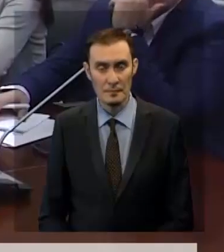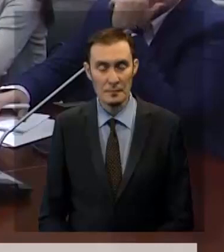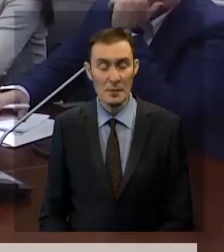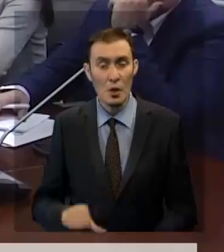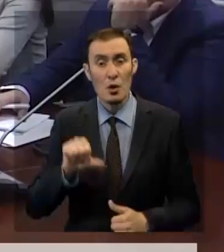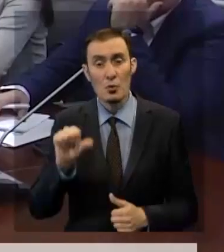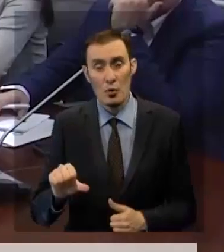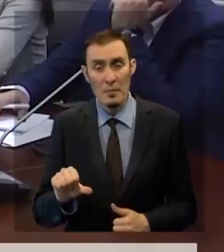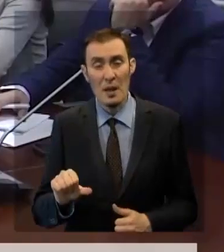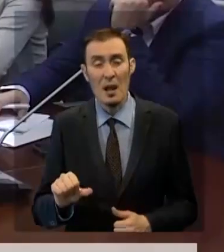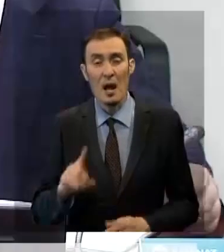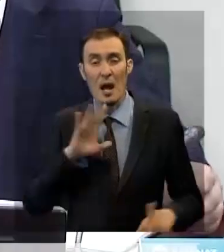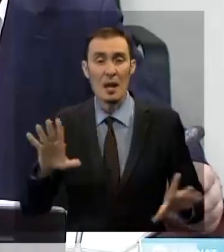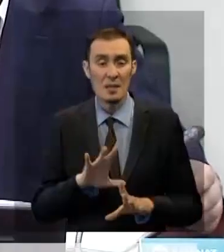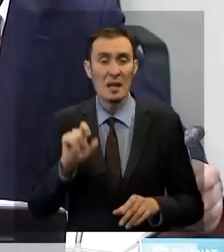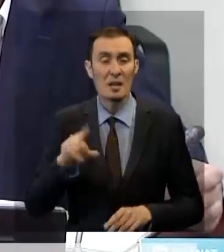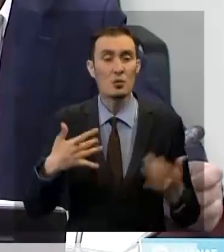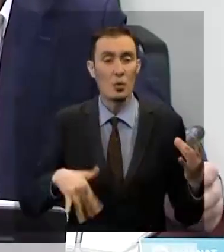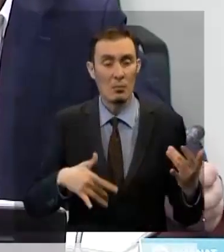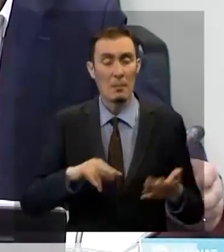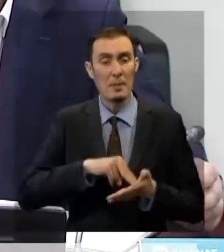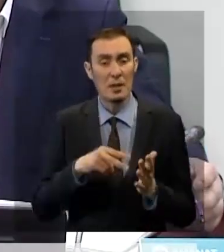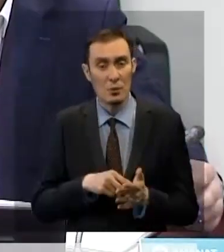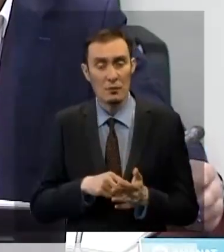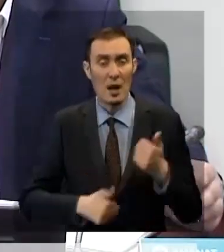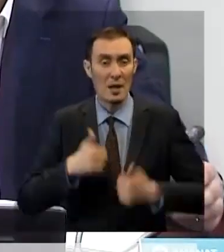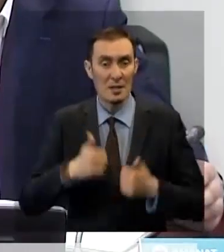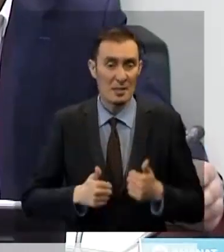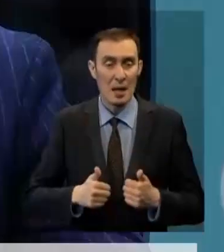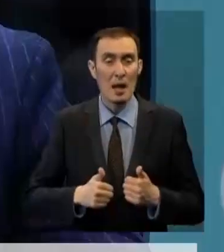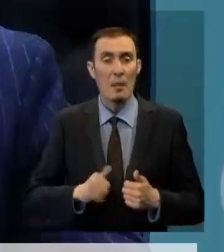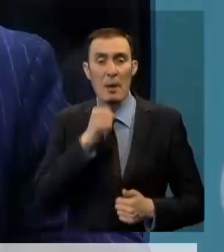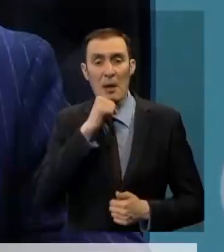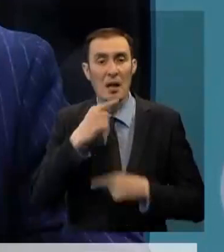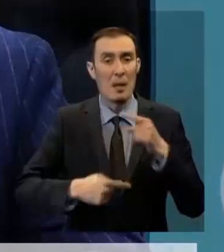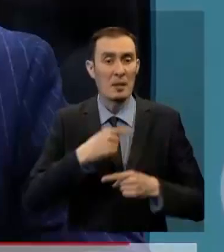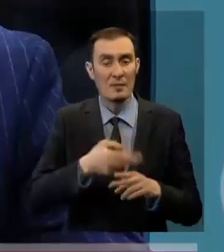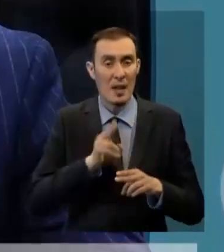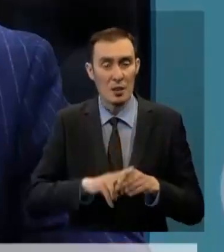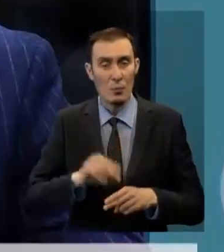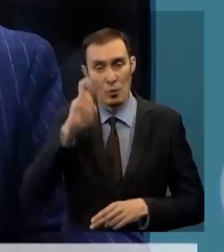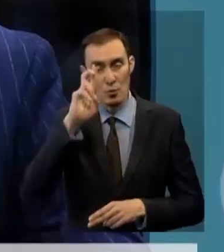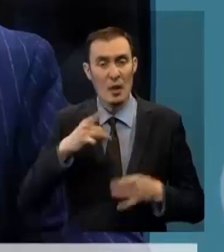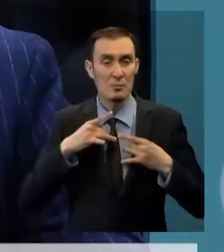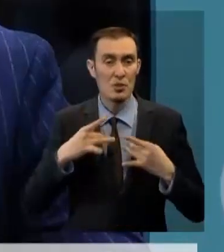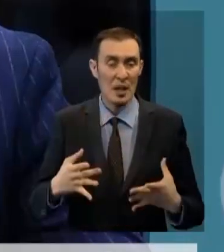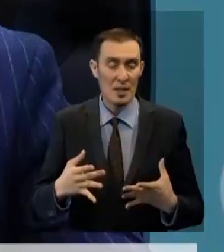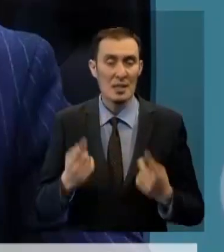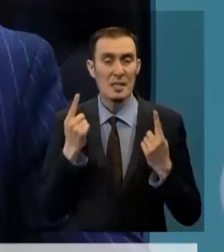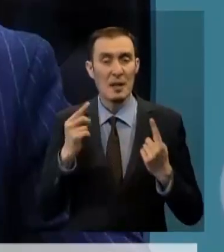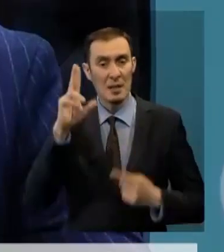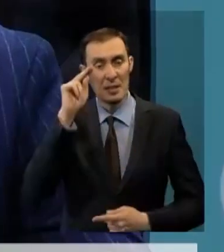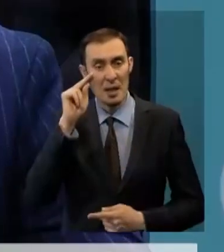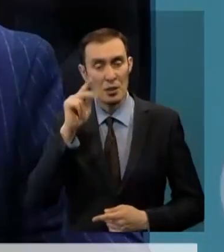Помимо традиционного айтыса «Алтын Домбра», в этом году мы планируем провести айтыс «Бабалар Аманаты». Также в этом году страна отмечает такие знаменательные